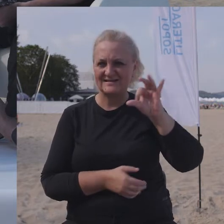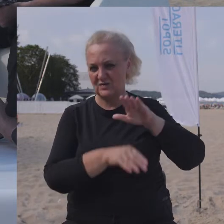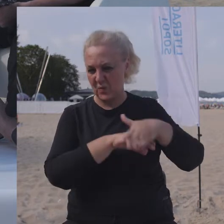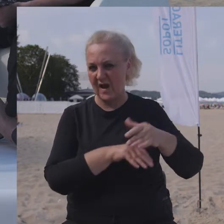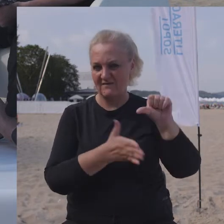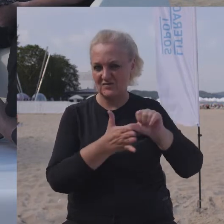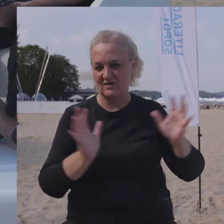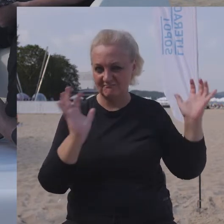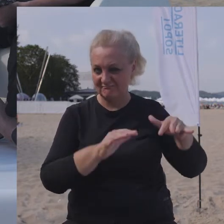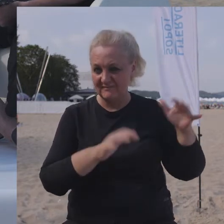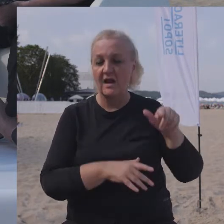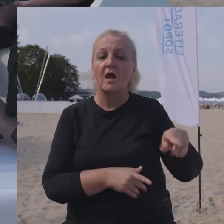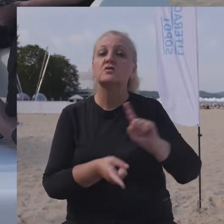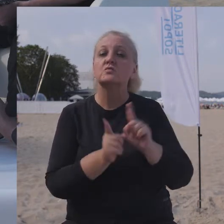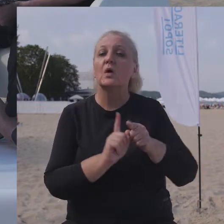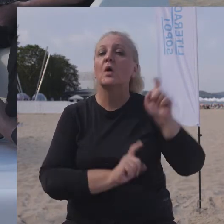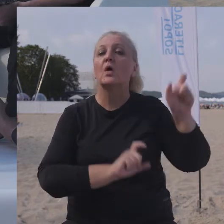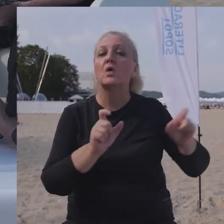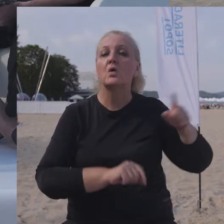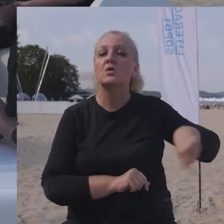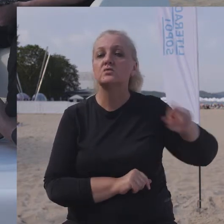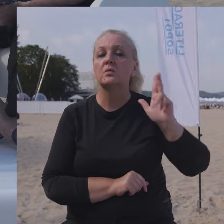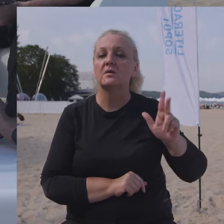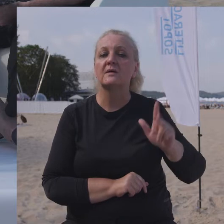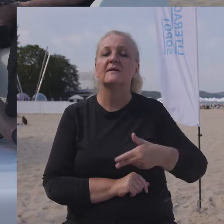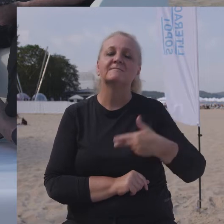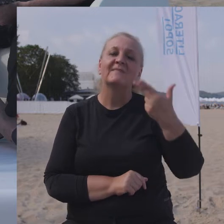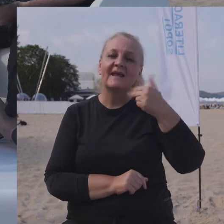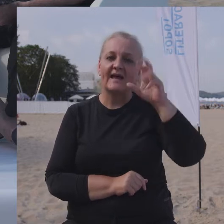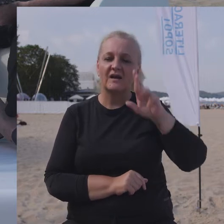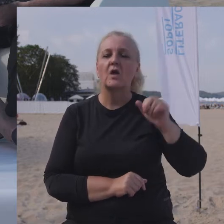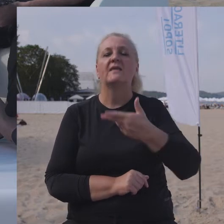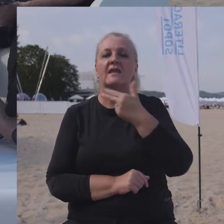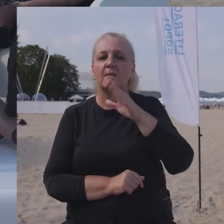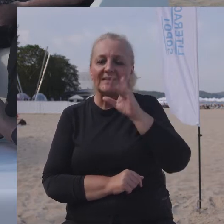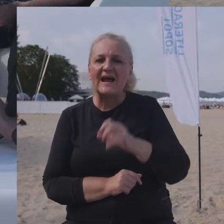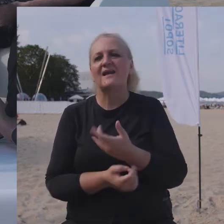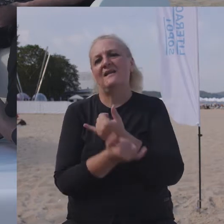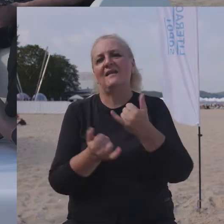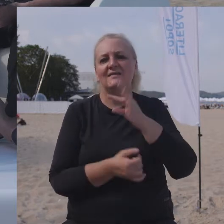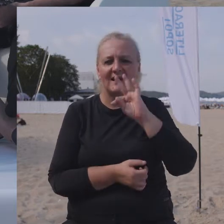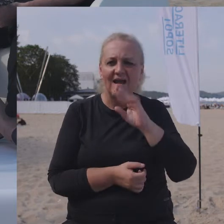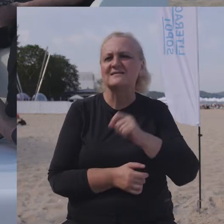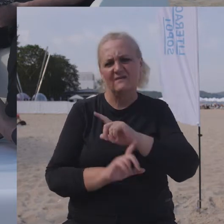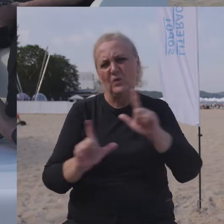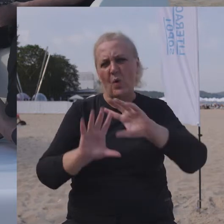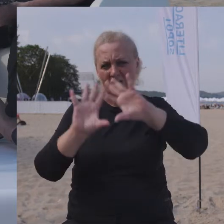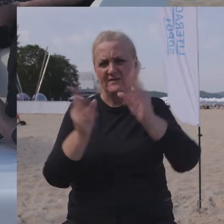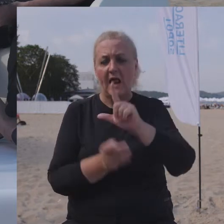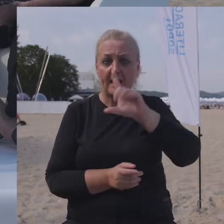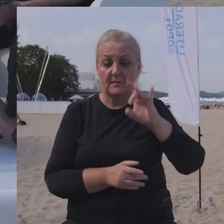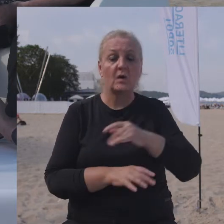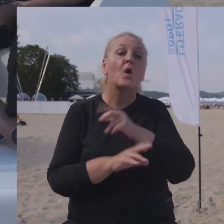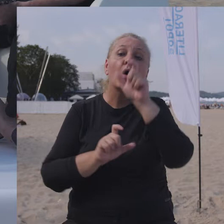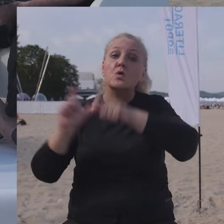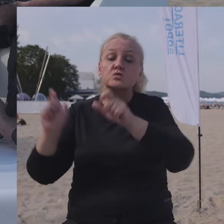Jest także miejscem, w którym spotykają się osoby nieheteronormatywne, niebinarne, trans, będące